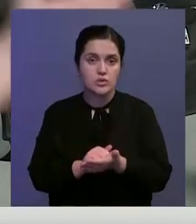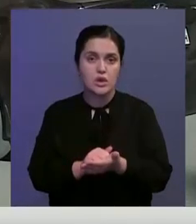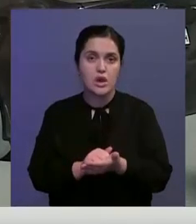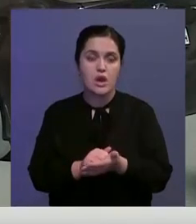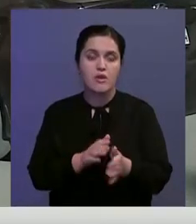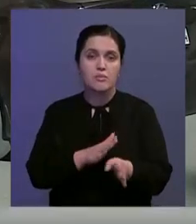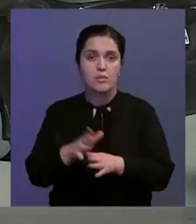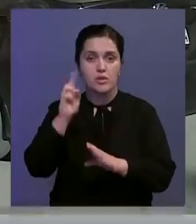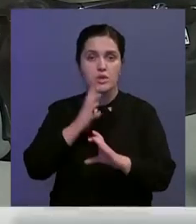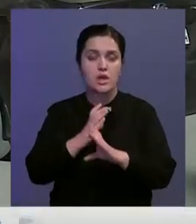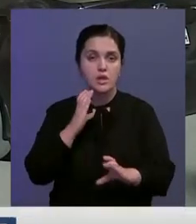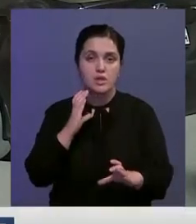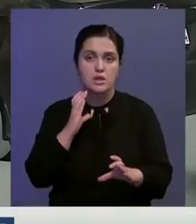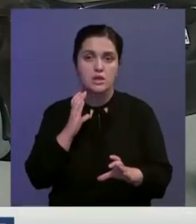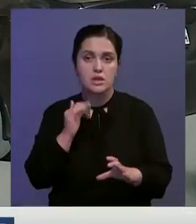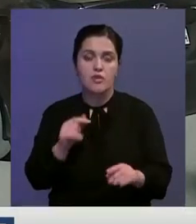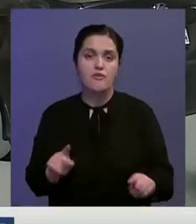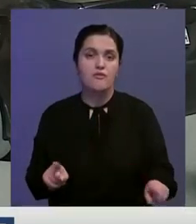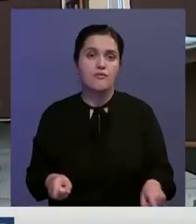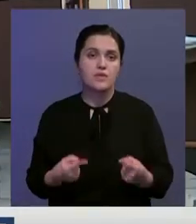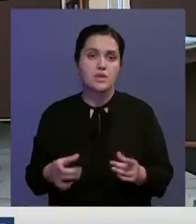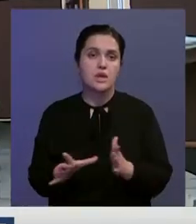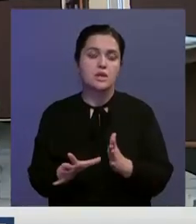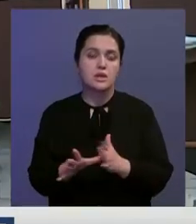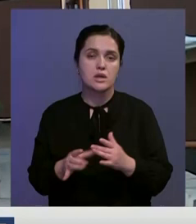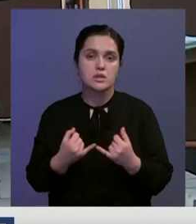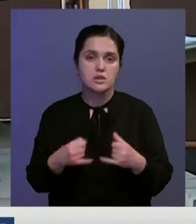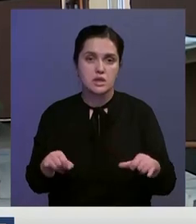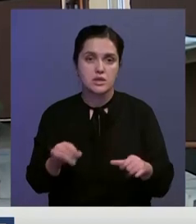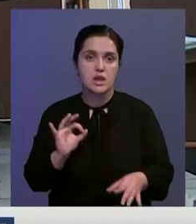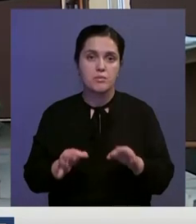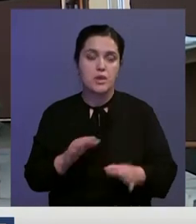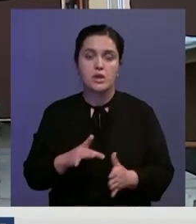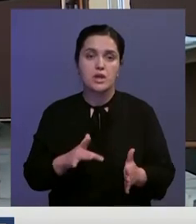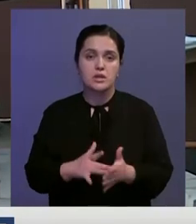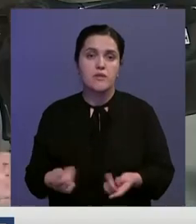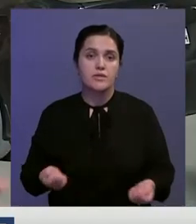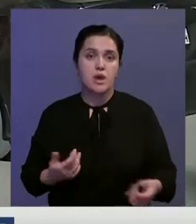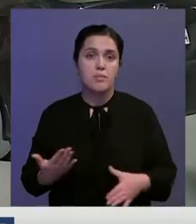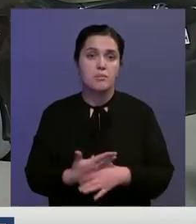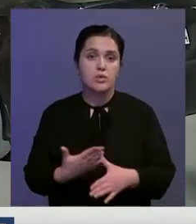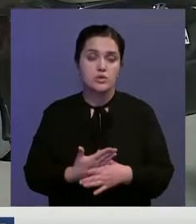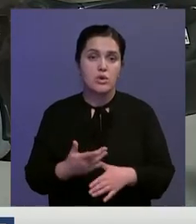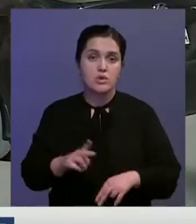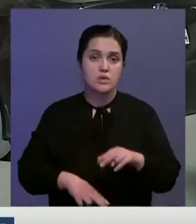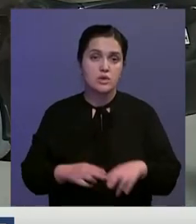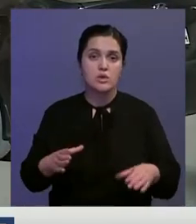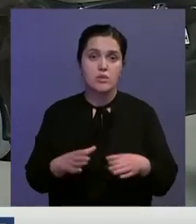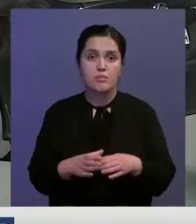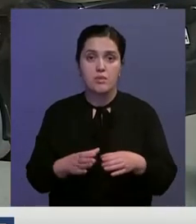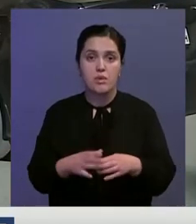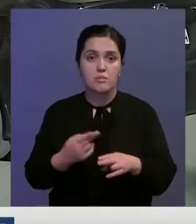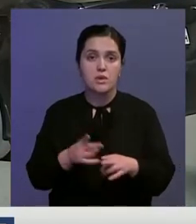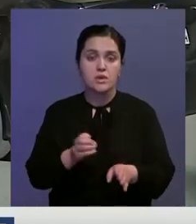выполнили канализацию. И восстановили энергосеть нормально. Городские власти с помощью, поскольку застройщик не удосужился это